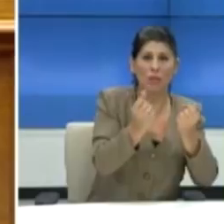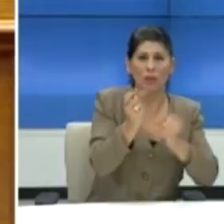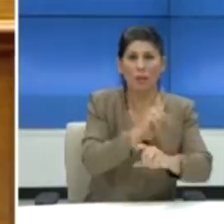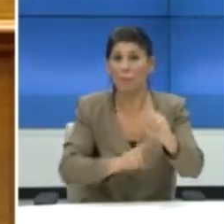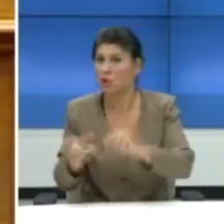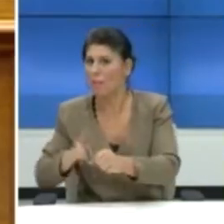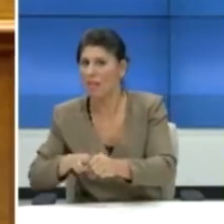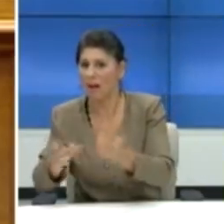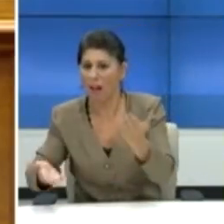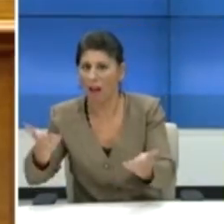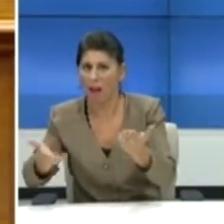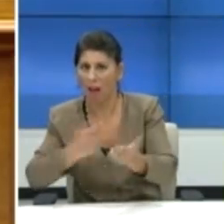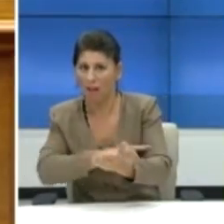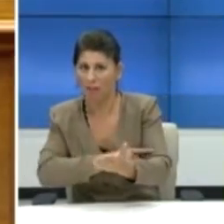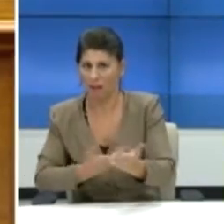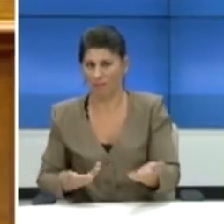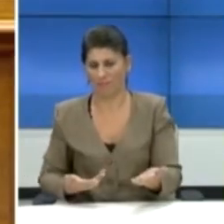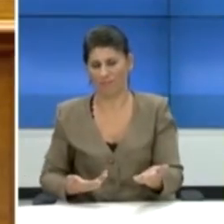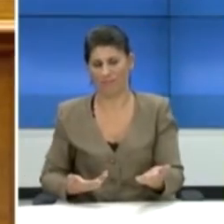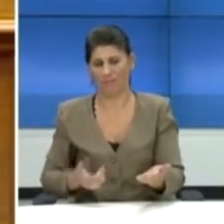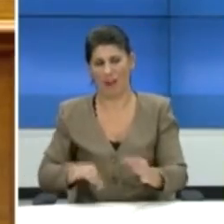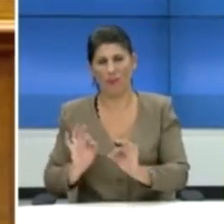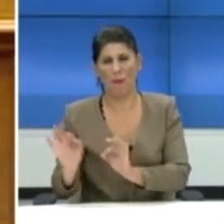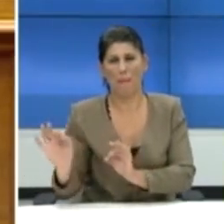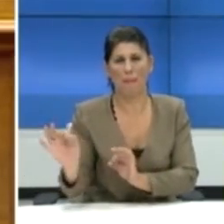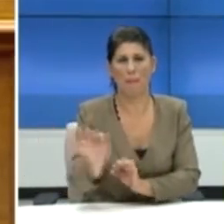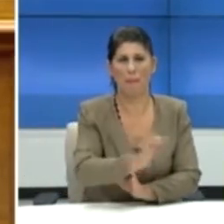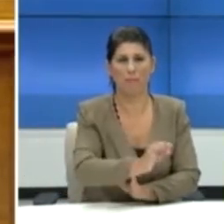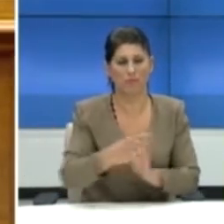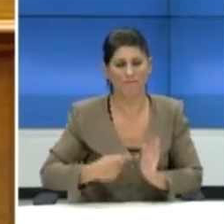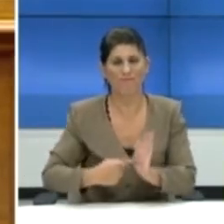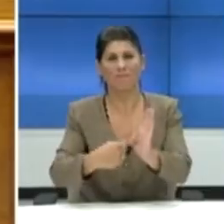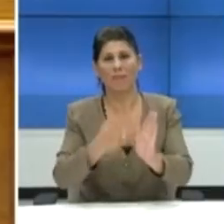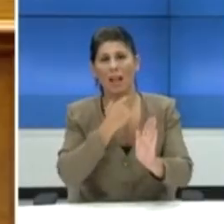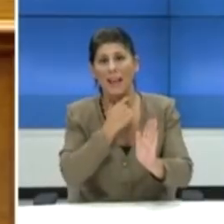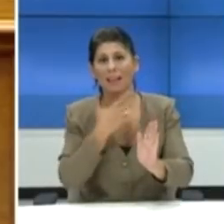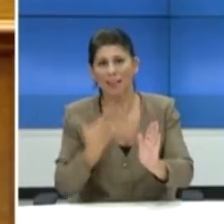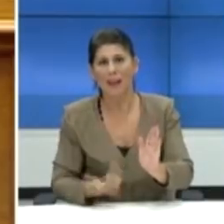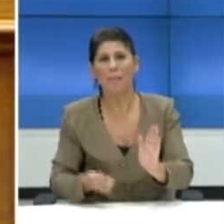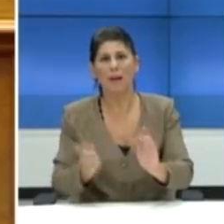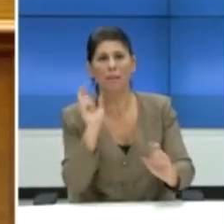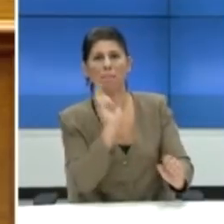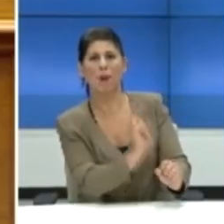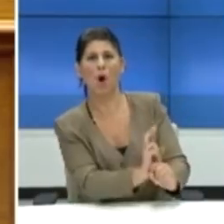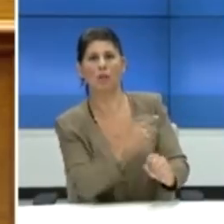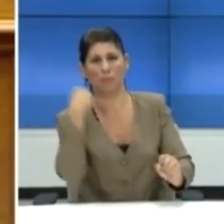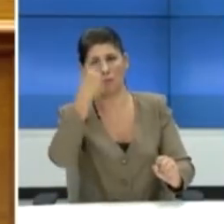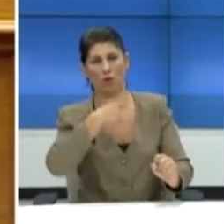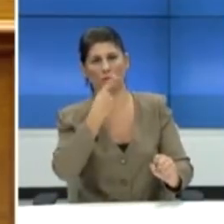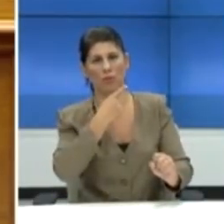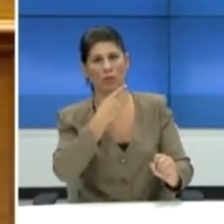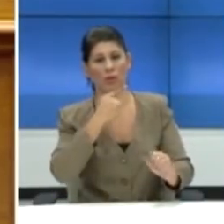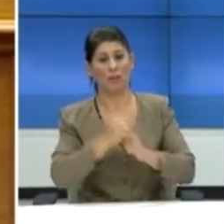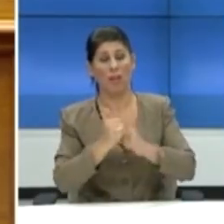ποιος θα πεθάνει. Η πανδημία αναδεικνύει την ανάγκη να υπάρχει πλεόνασμα προσωπικού